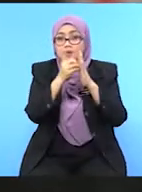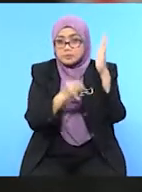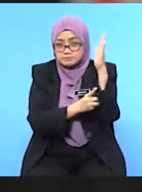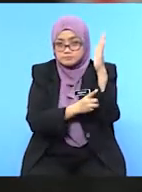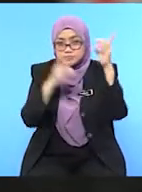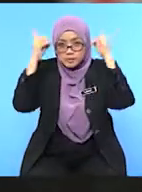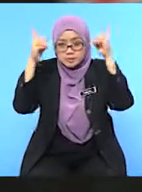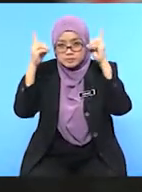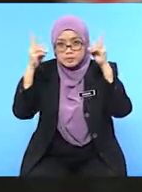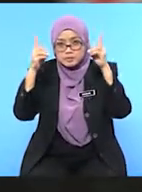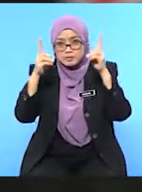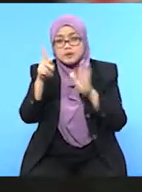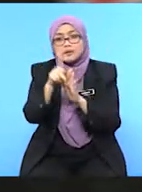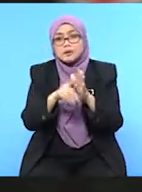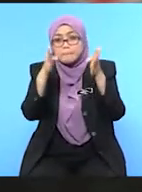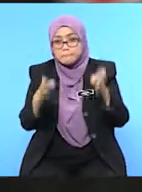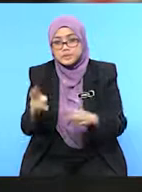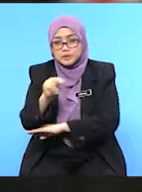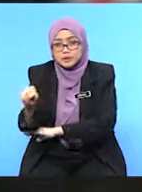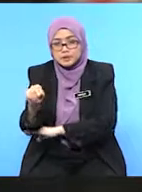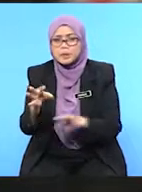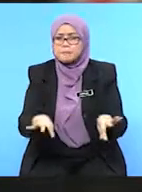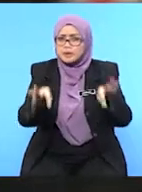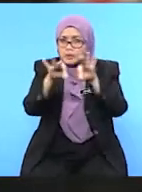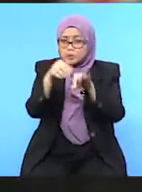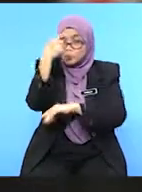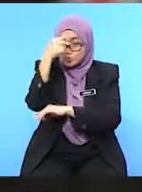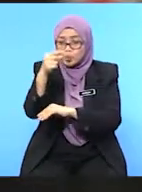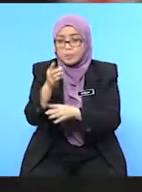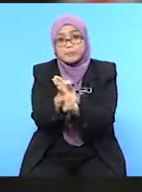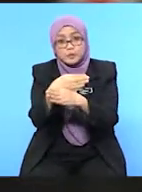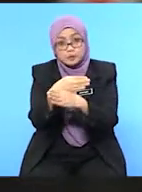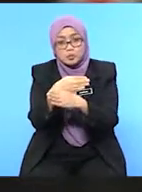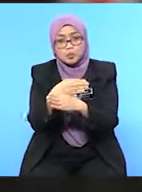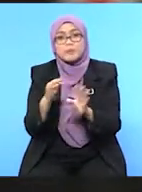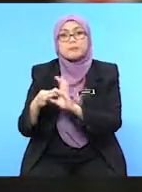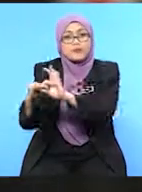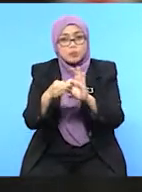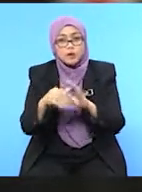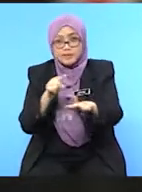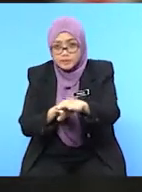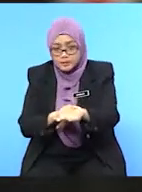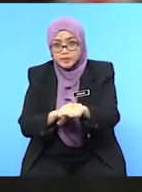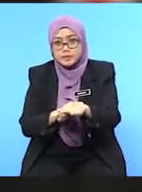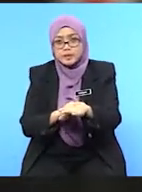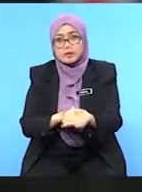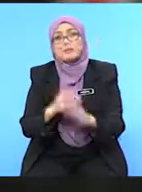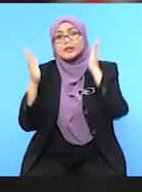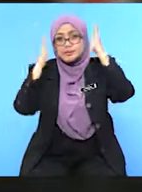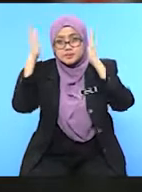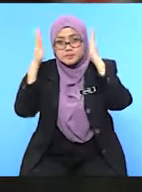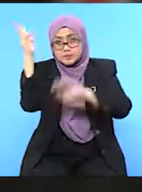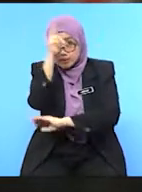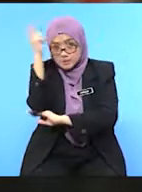kemasan ini sangat penting untuk membentuk perpaduan dalam kalangan masyarakat sebagai kaum di negara kita